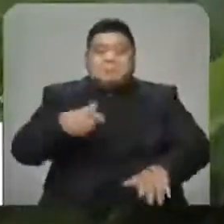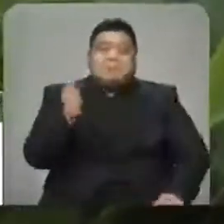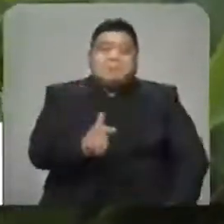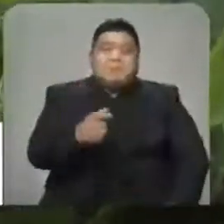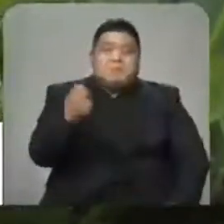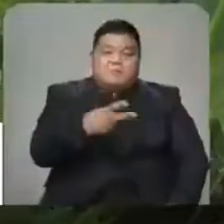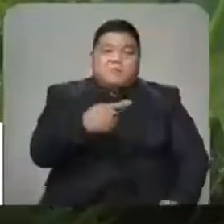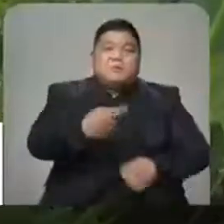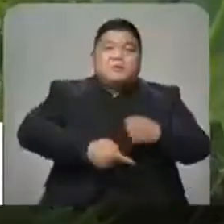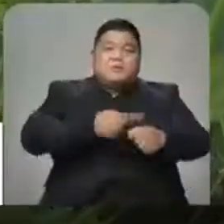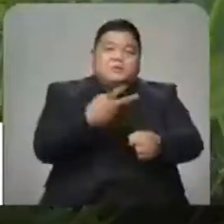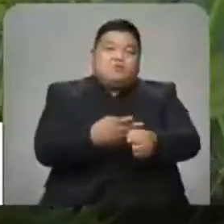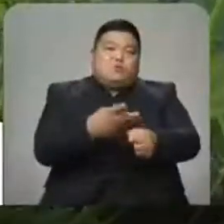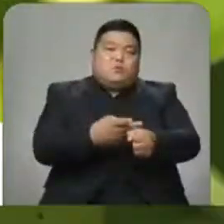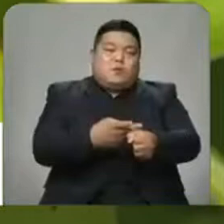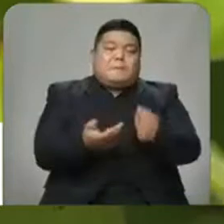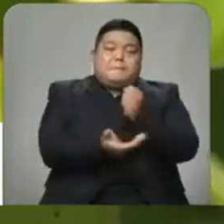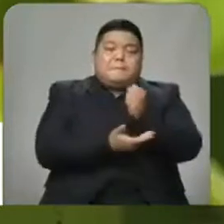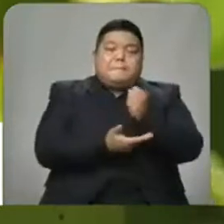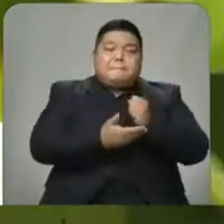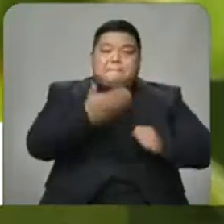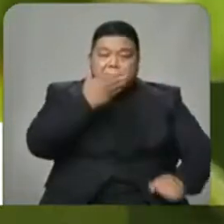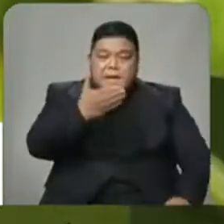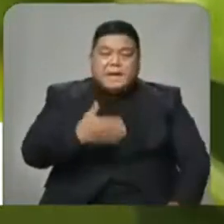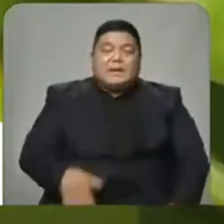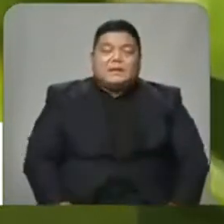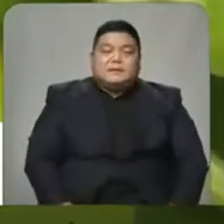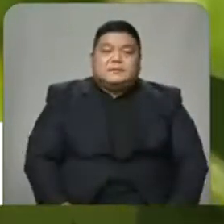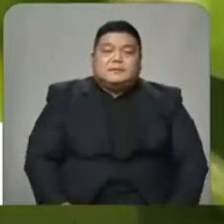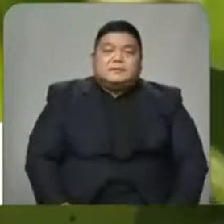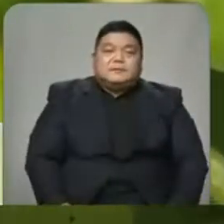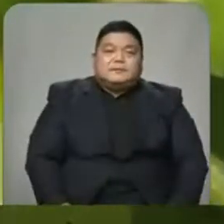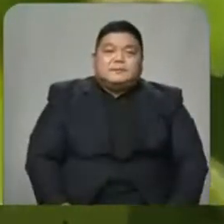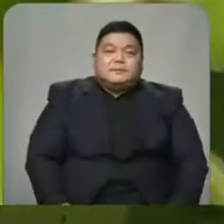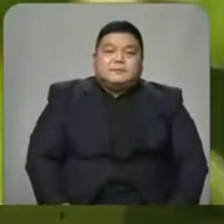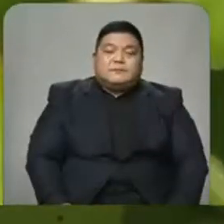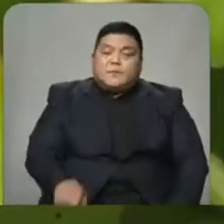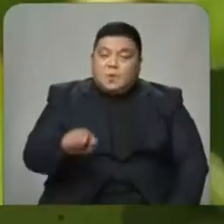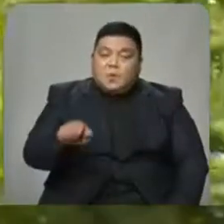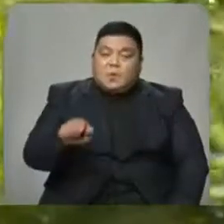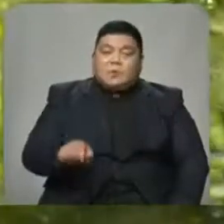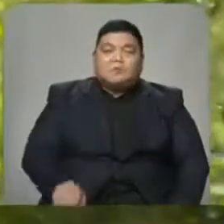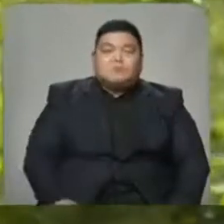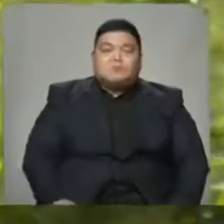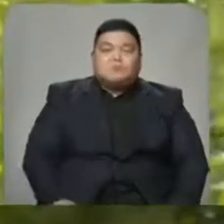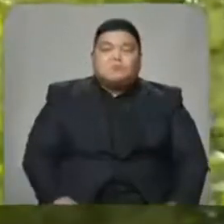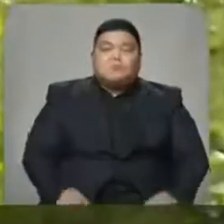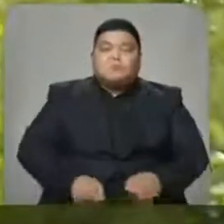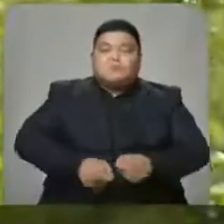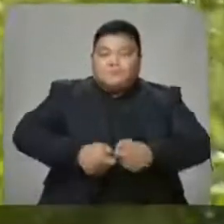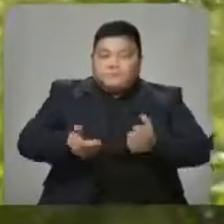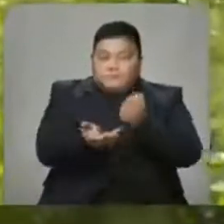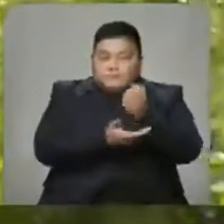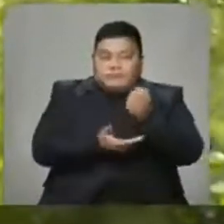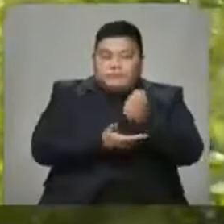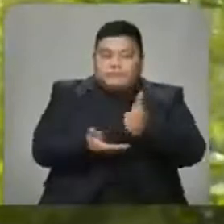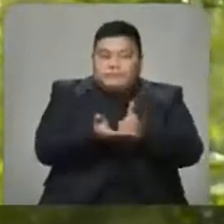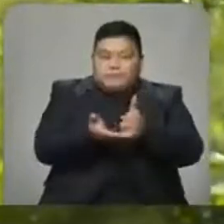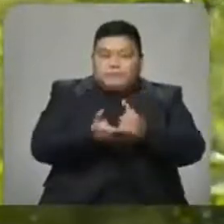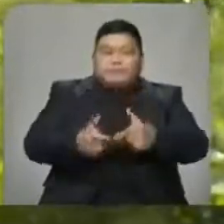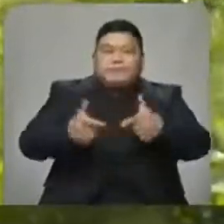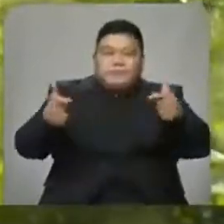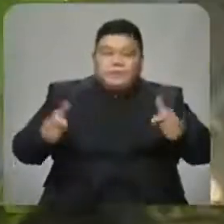일반 매매보다 생산량이 20% 정도 더 많습니다 황금 미소 보급도 본격화 됩니다 지난해 시범 재배 에 이어